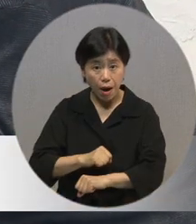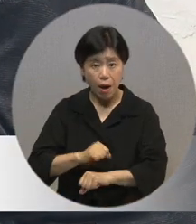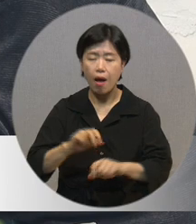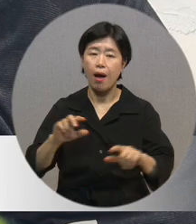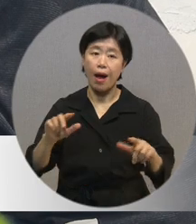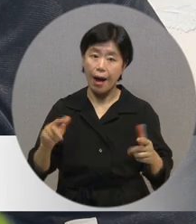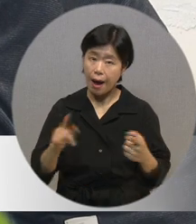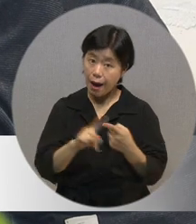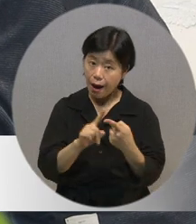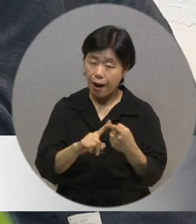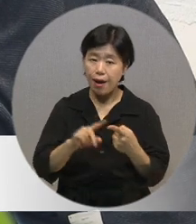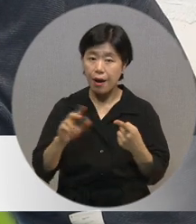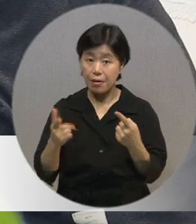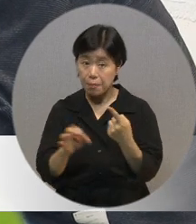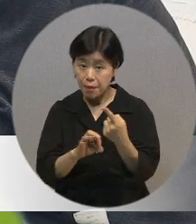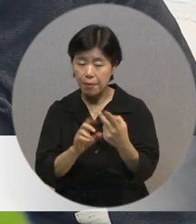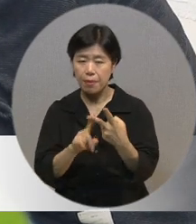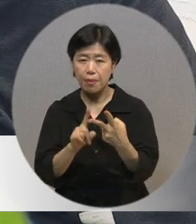있고 아니면